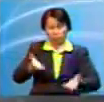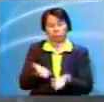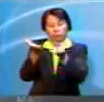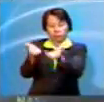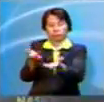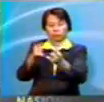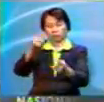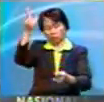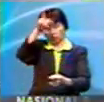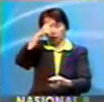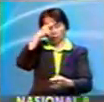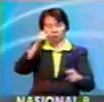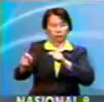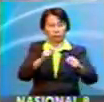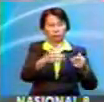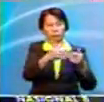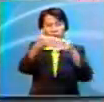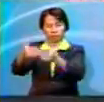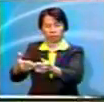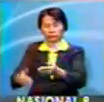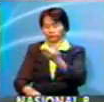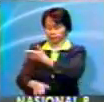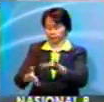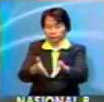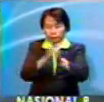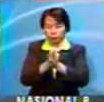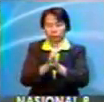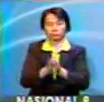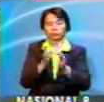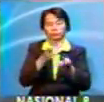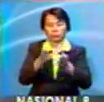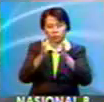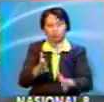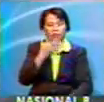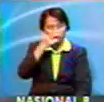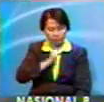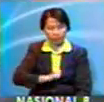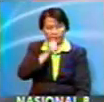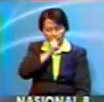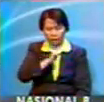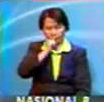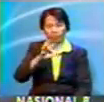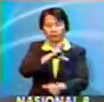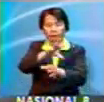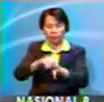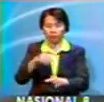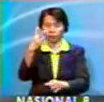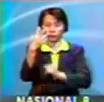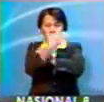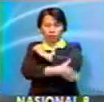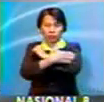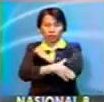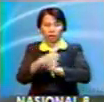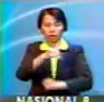menyerahkannya kepada kerajaan untuk tindakan lanjut. Beliau meminta pengusaha bersabar kerana perkara itu melibatkan dua buah negara